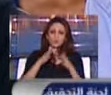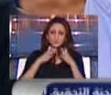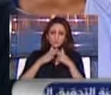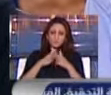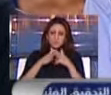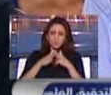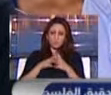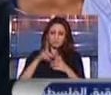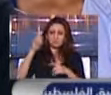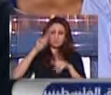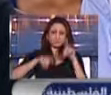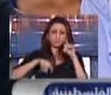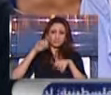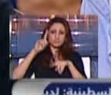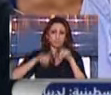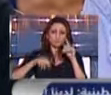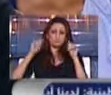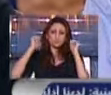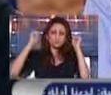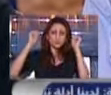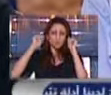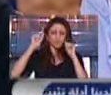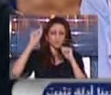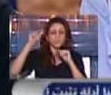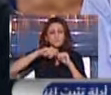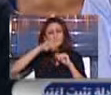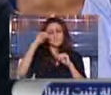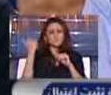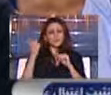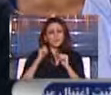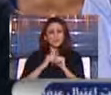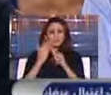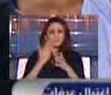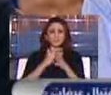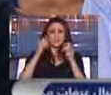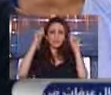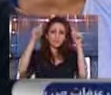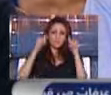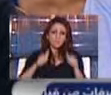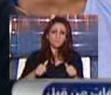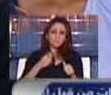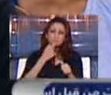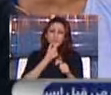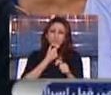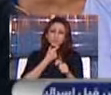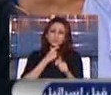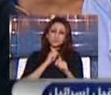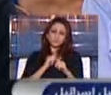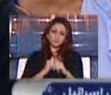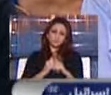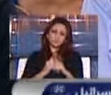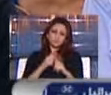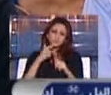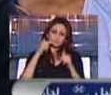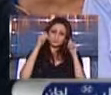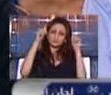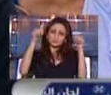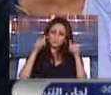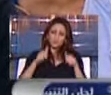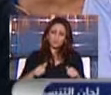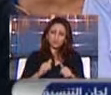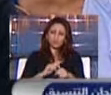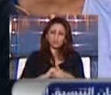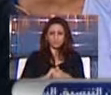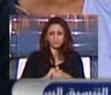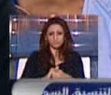في حاله تفحم هناك ومظاهرات من امبارح بسبب قرارات الرئيس محمد مرسي. طبعا القرارات دي زينا زي باقي